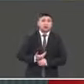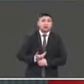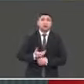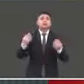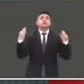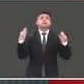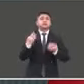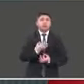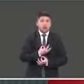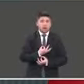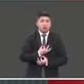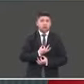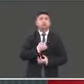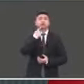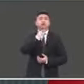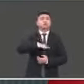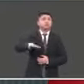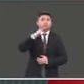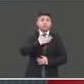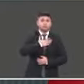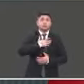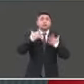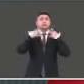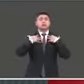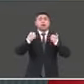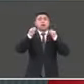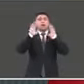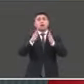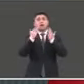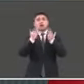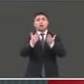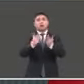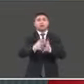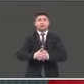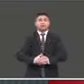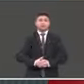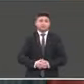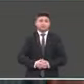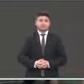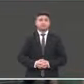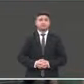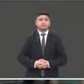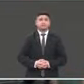saygılarımı sunuyorum Kalın sağlıcakla tıbbi